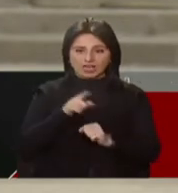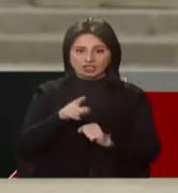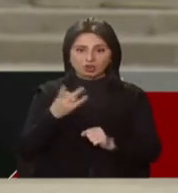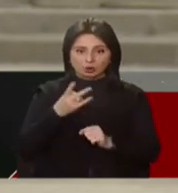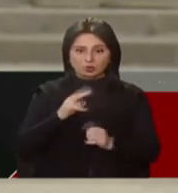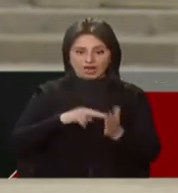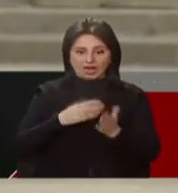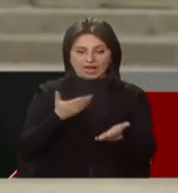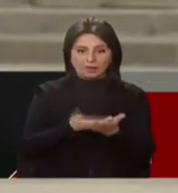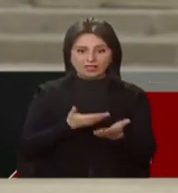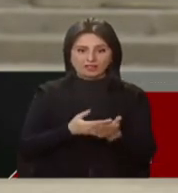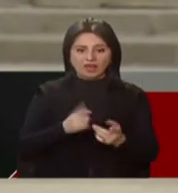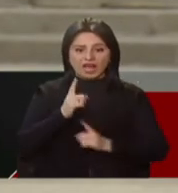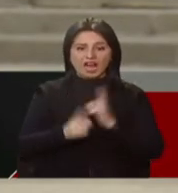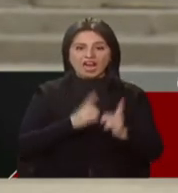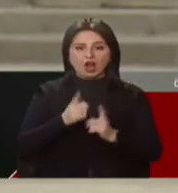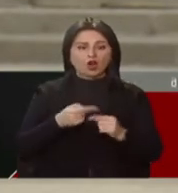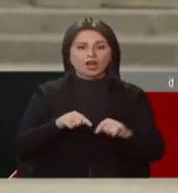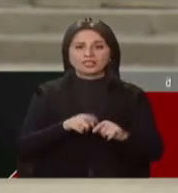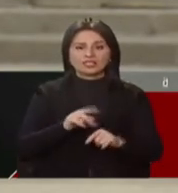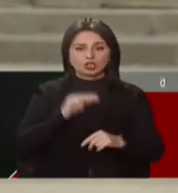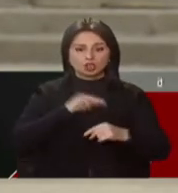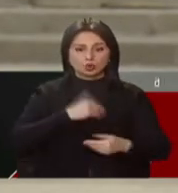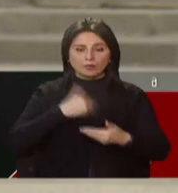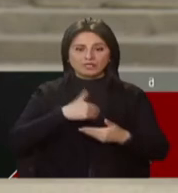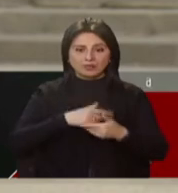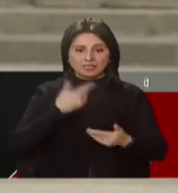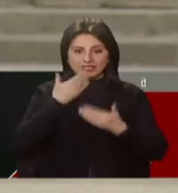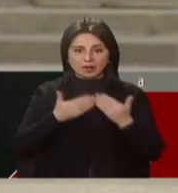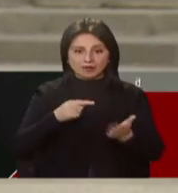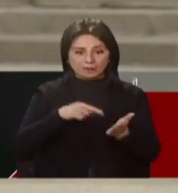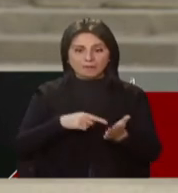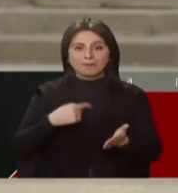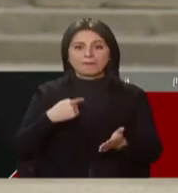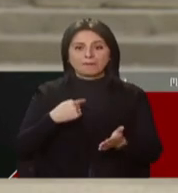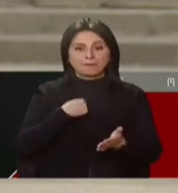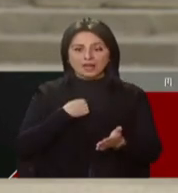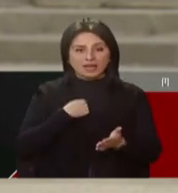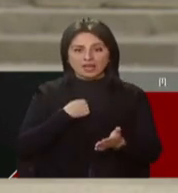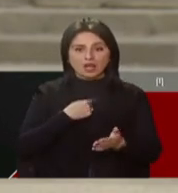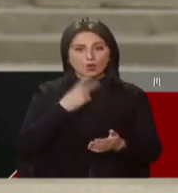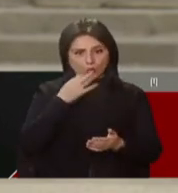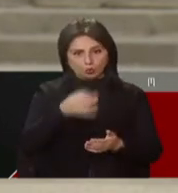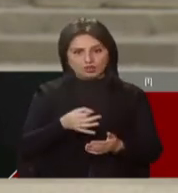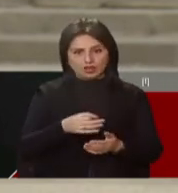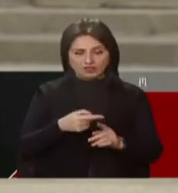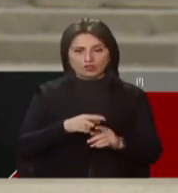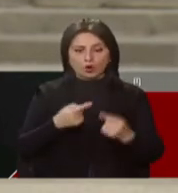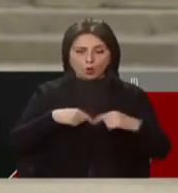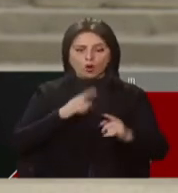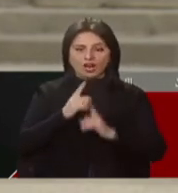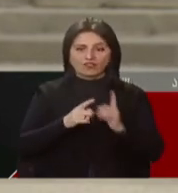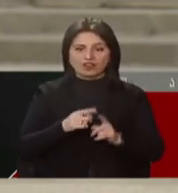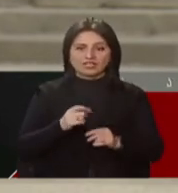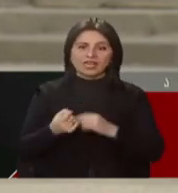ამიტომ გეკმაო და ამ რეორგანიზაციის ნაწილში შრომის ინსპექცია რო გამოკითხა უთითებს რომ მე კი უთხარი ვარჩილს რომ რეორგანიზაციის თემა